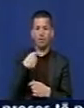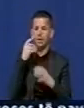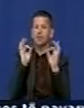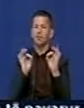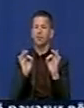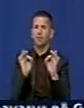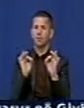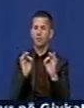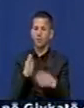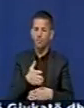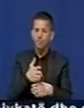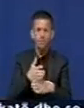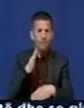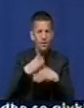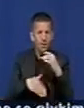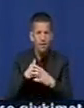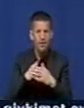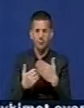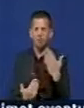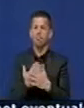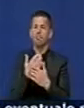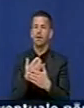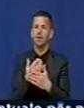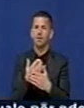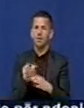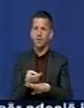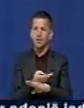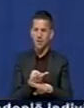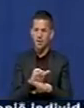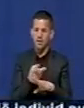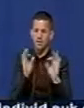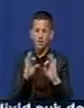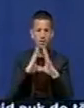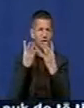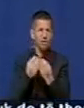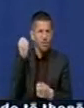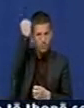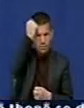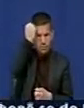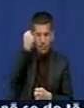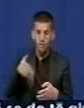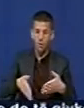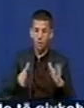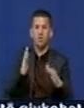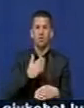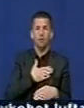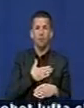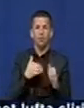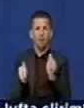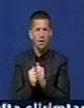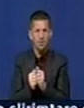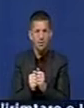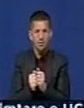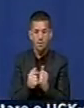sigurt, duke ndihmuar në ndërtimin e mekanizmave të sigurisë në Kosovë. Rrugtimi ynë i përbashkët